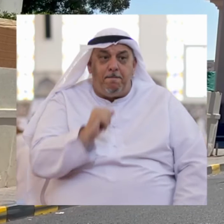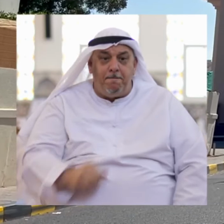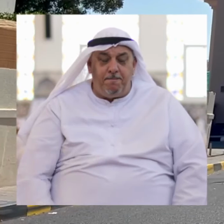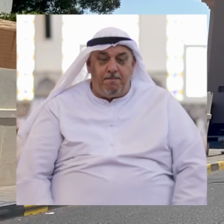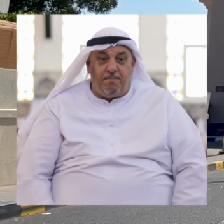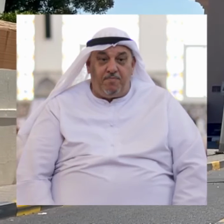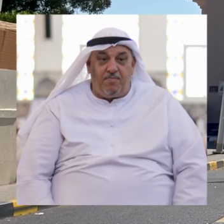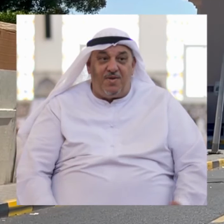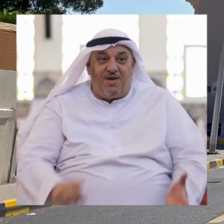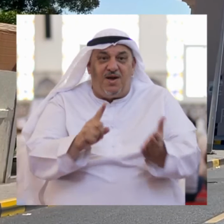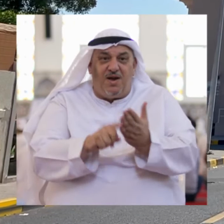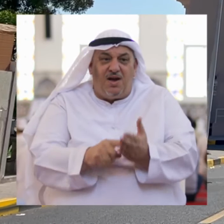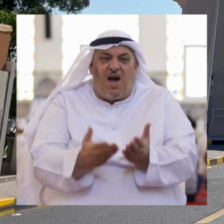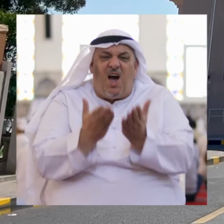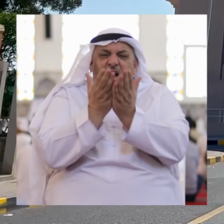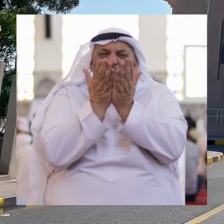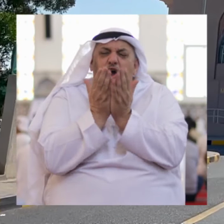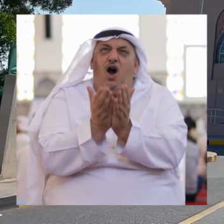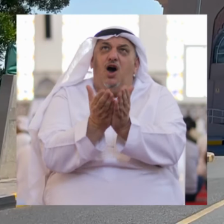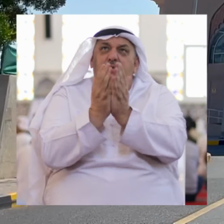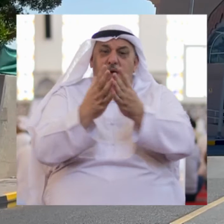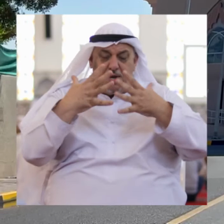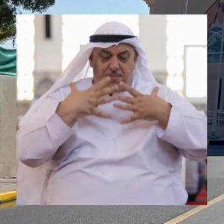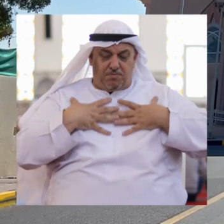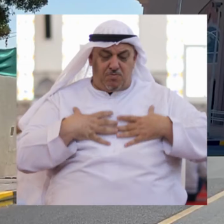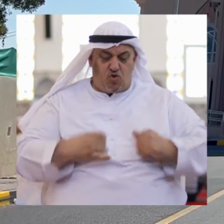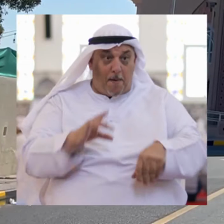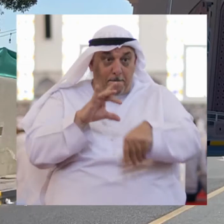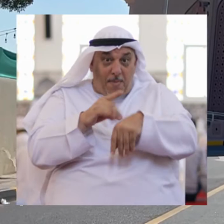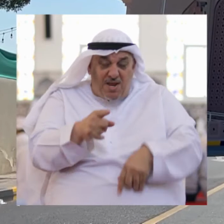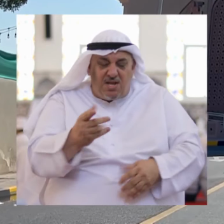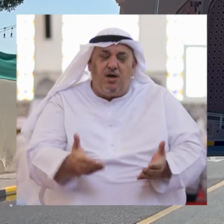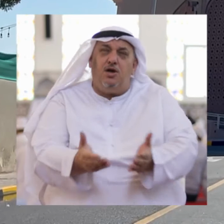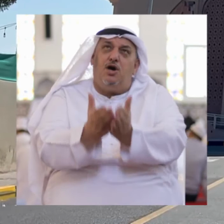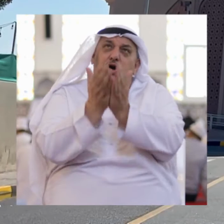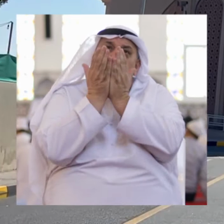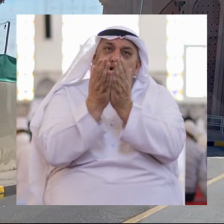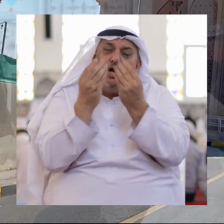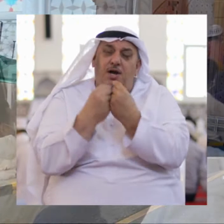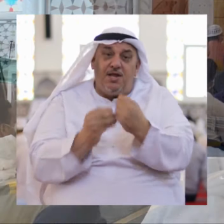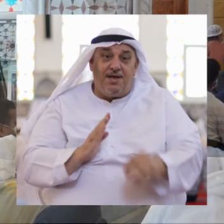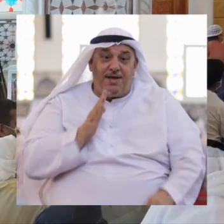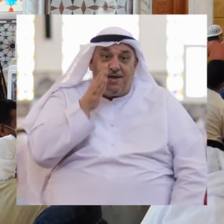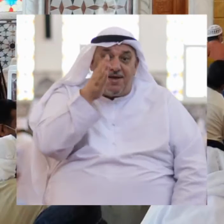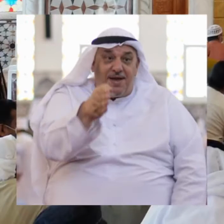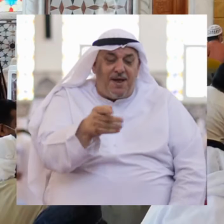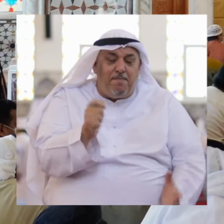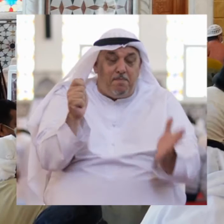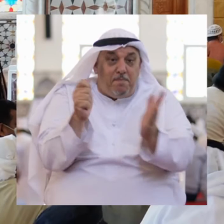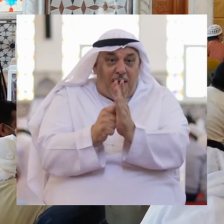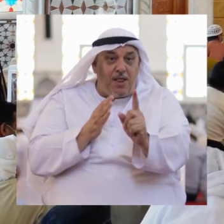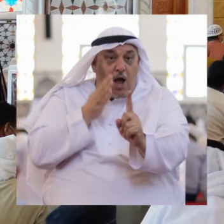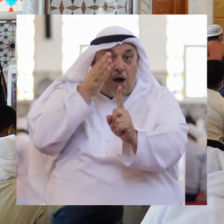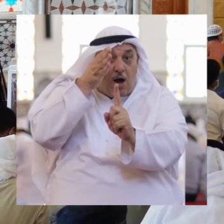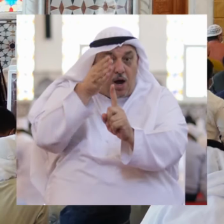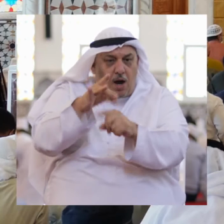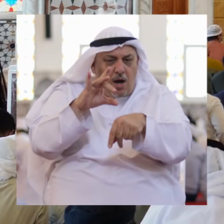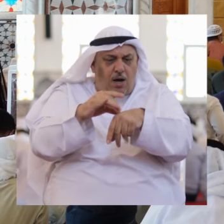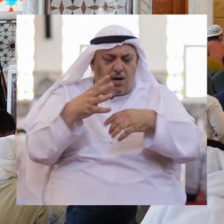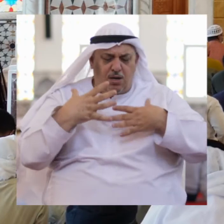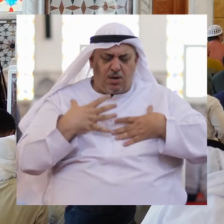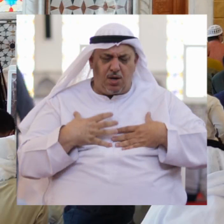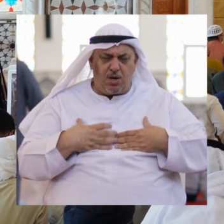يدعو بالشفاء للمرضى عند زيارتهم فلما